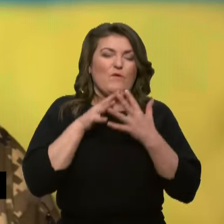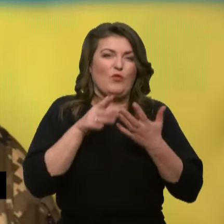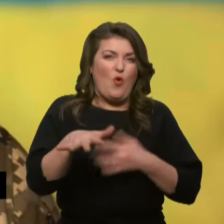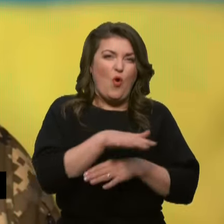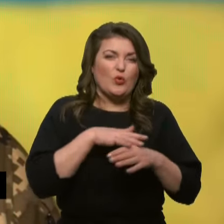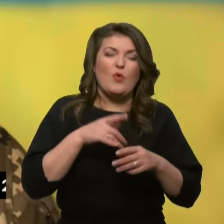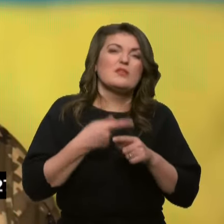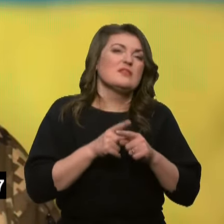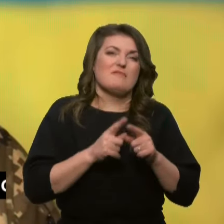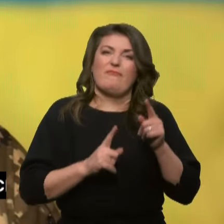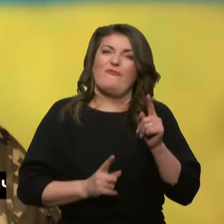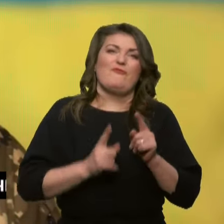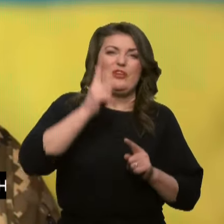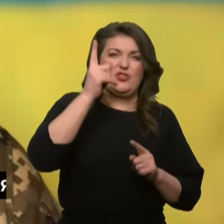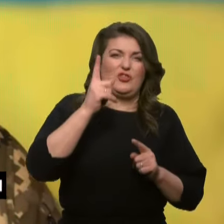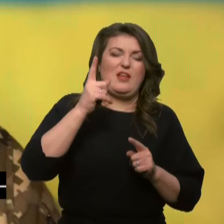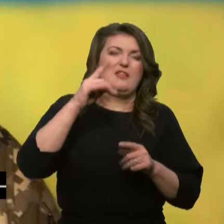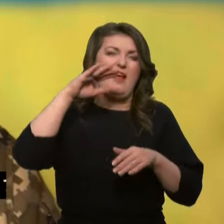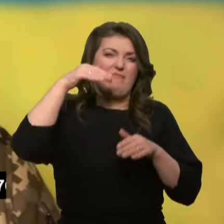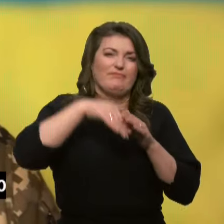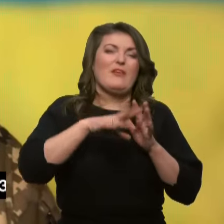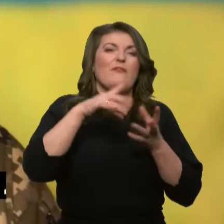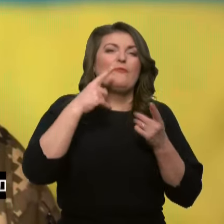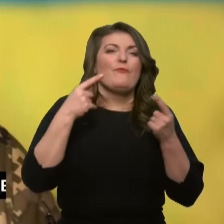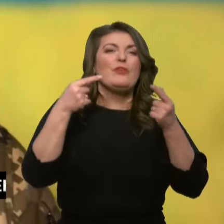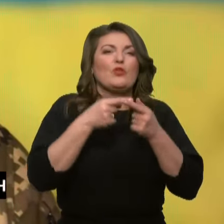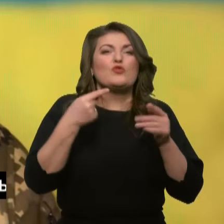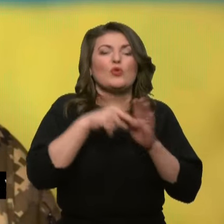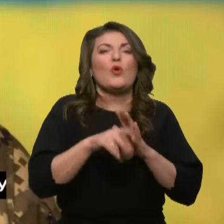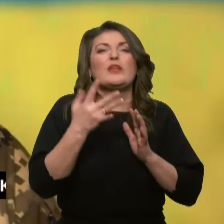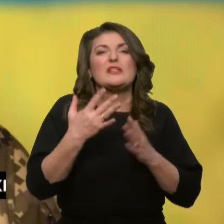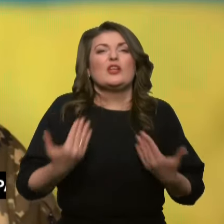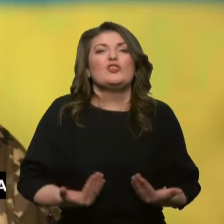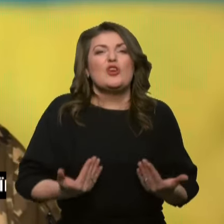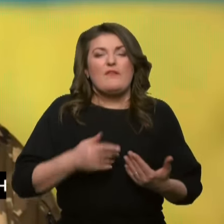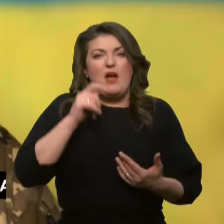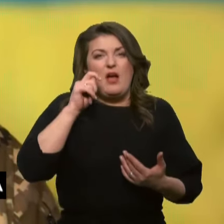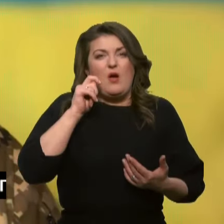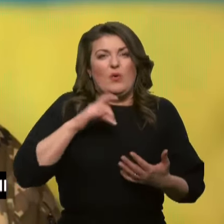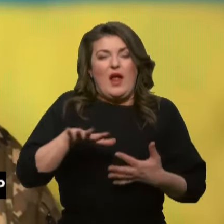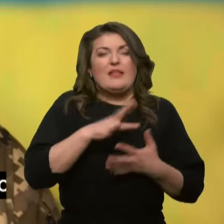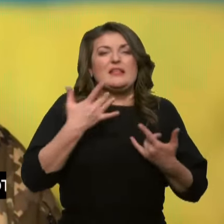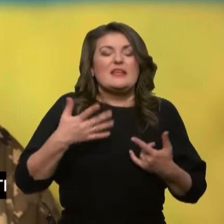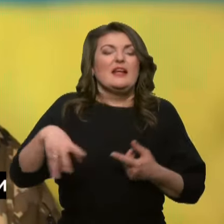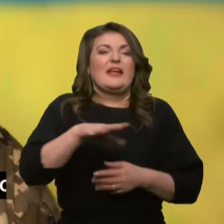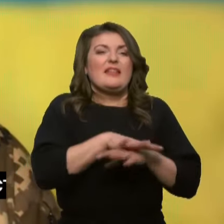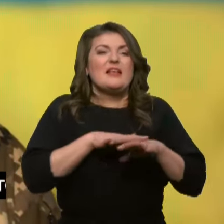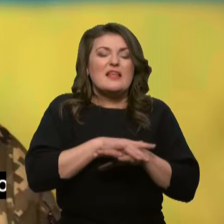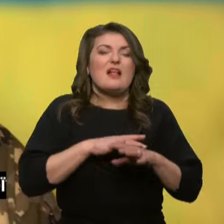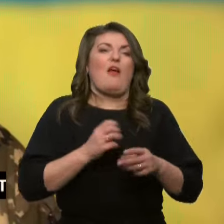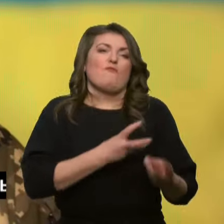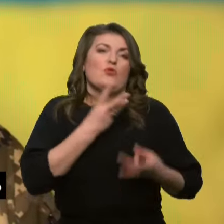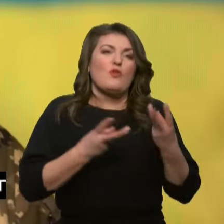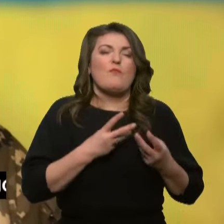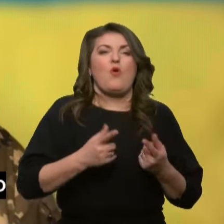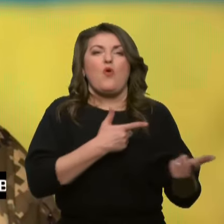насправді вершина айсберга відносно того, наскільки живе країна, наскільки населення мотивоване, готове до спротиву,